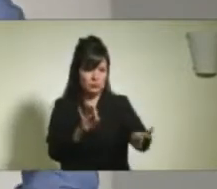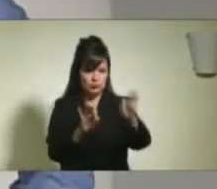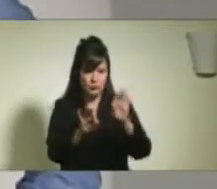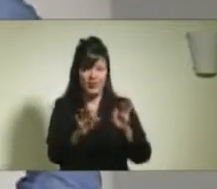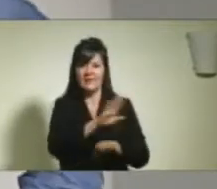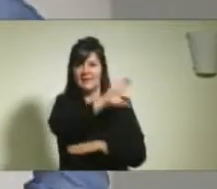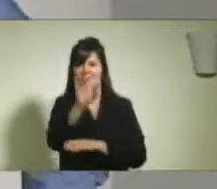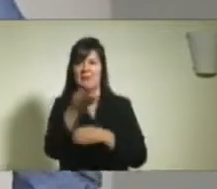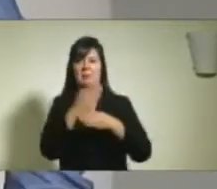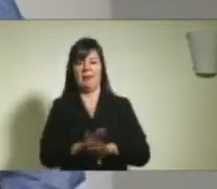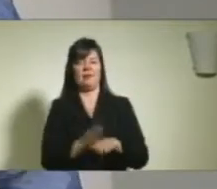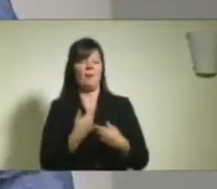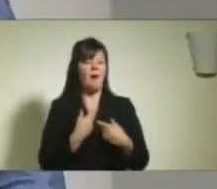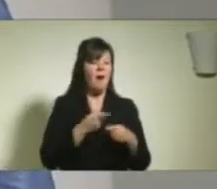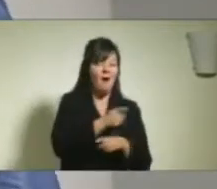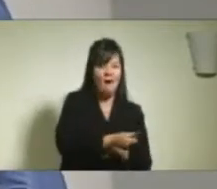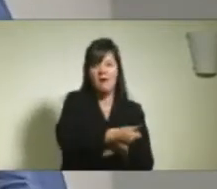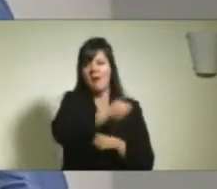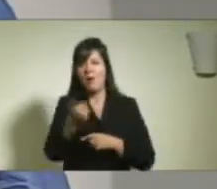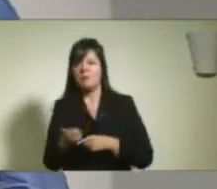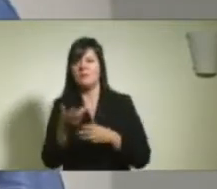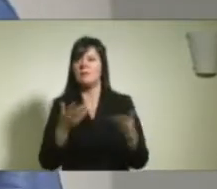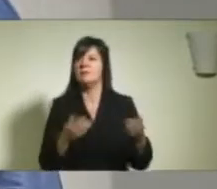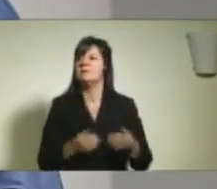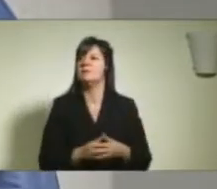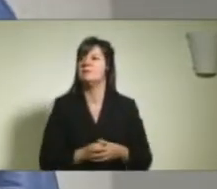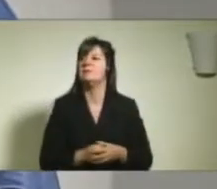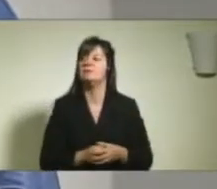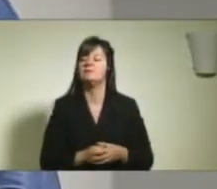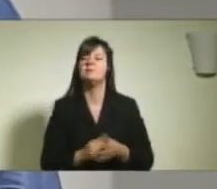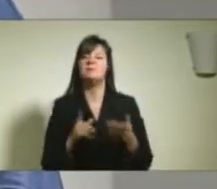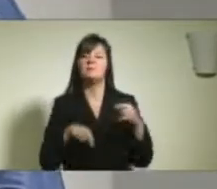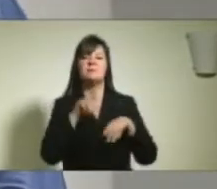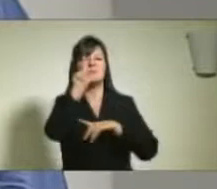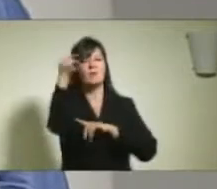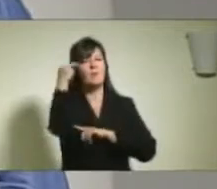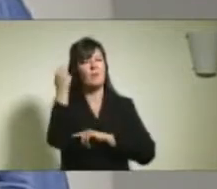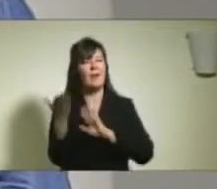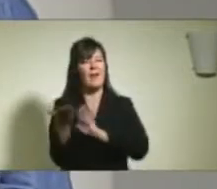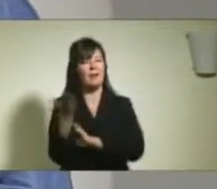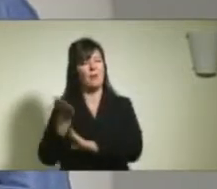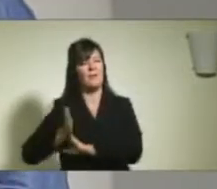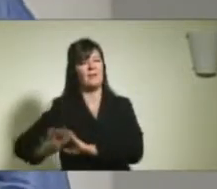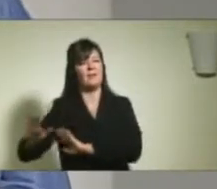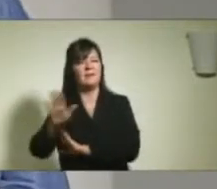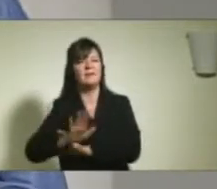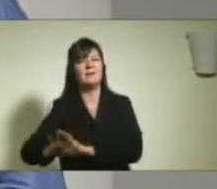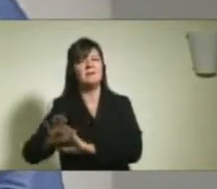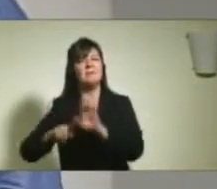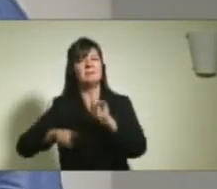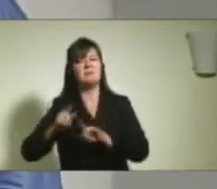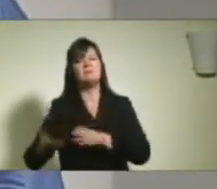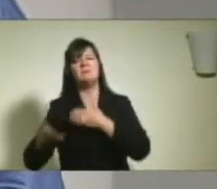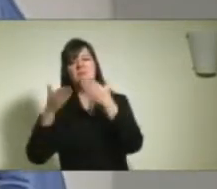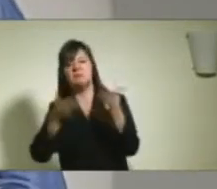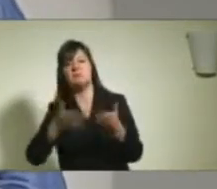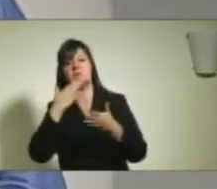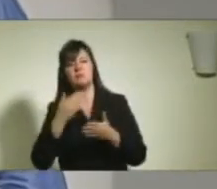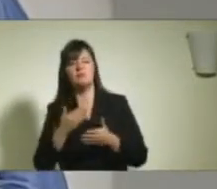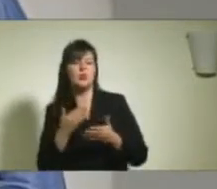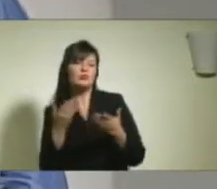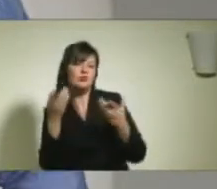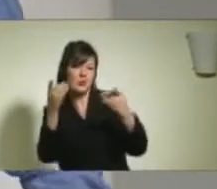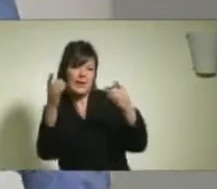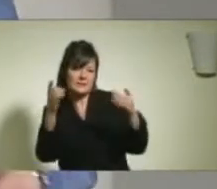voit actuellement. Parfois, la droite, vous savez, nous présente d'excellentes occasions. Et